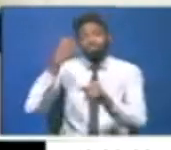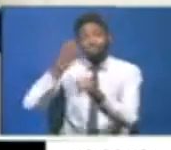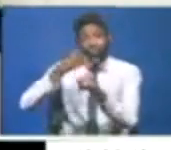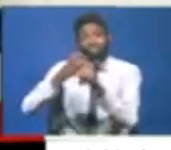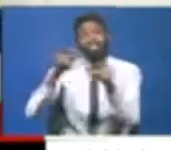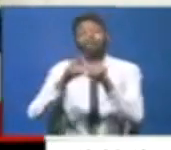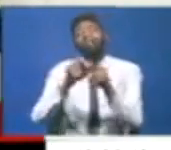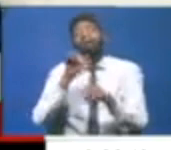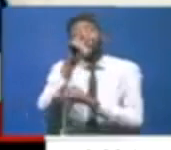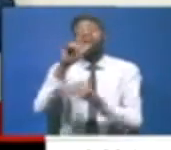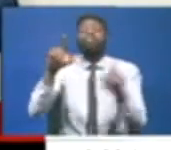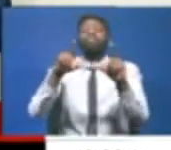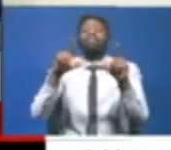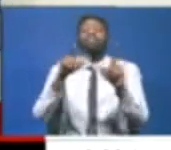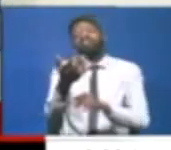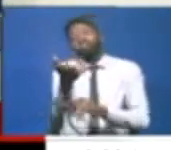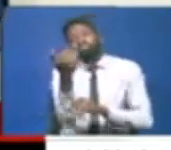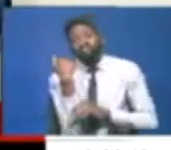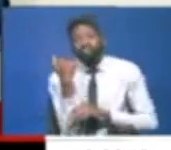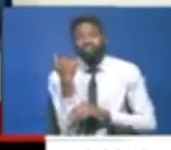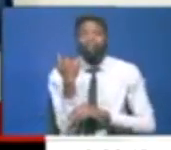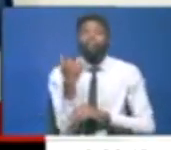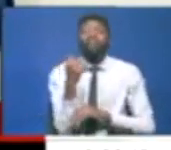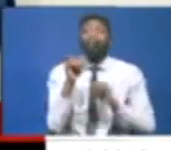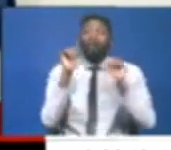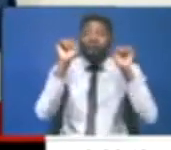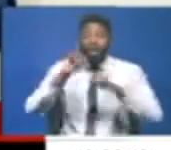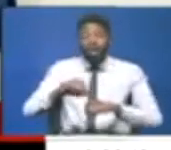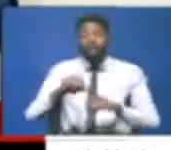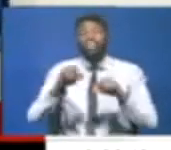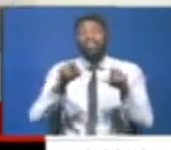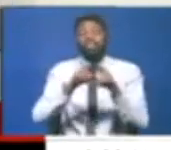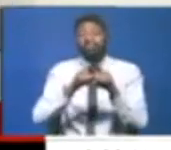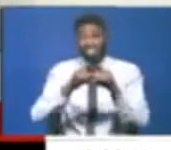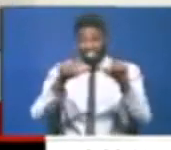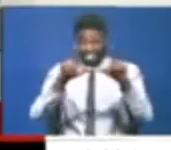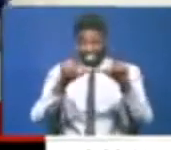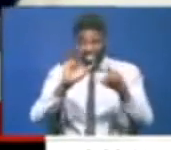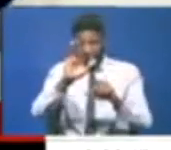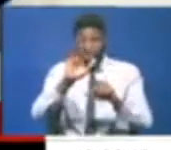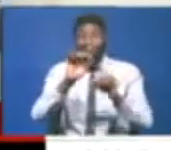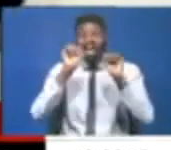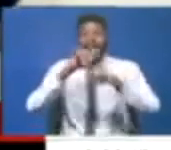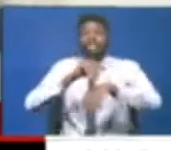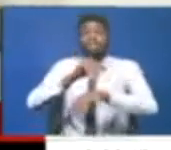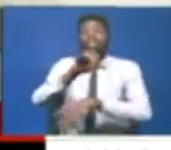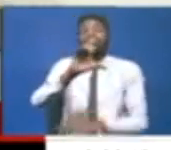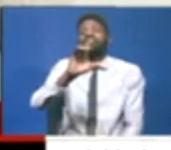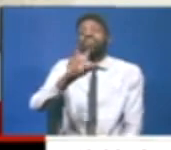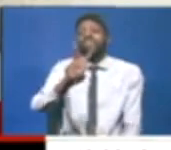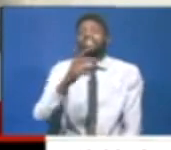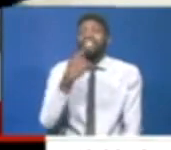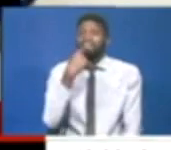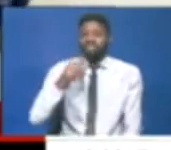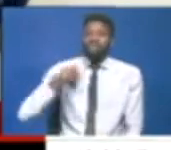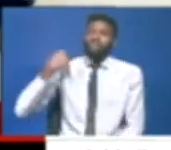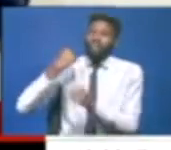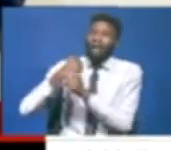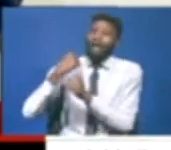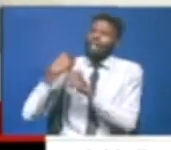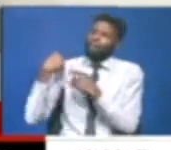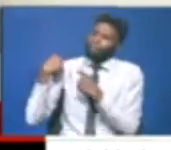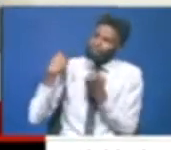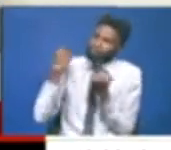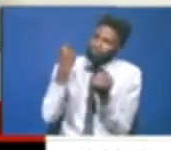vyeti vyako na unaambiwa kwamba unaweza kuvituma, unaweza tuma wasifu wako ukasema kwamba nimetenda kazi hapa na pale, nimesoma hivi na